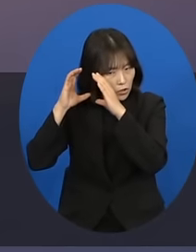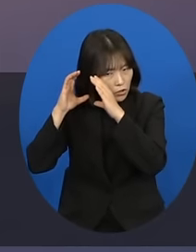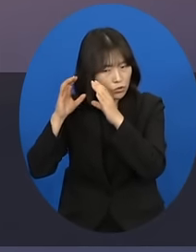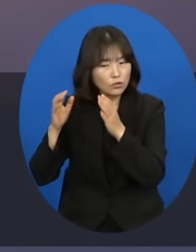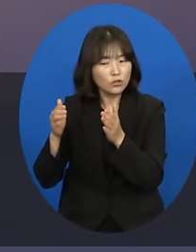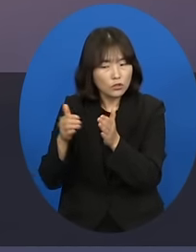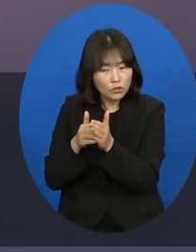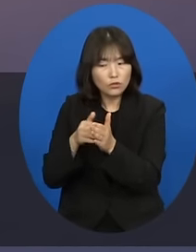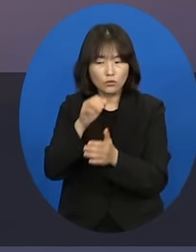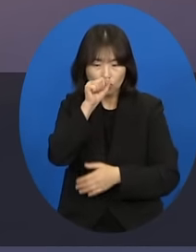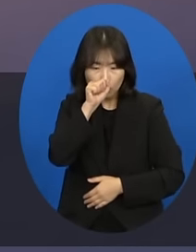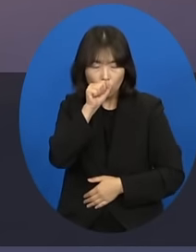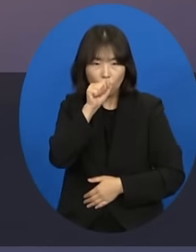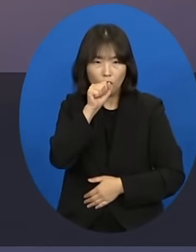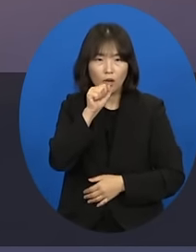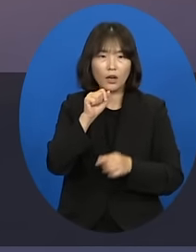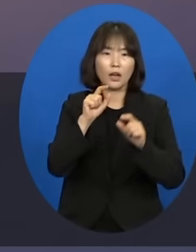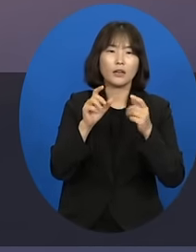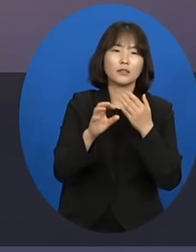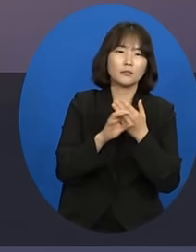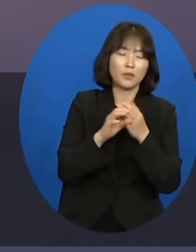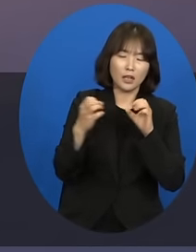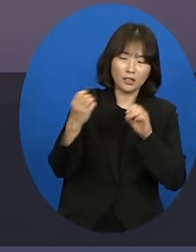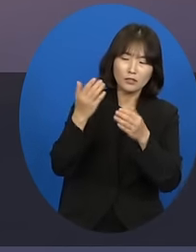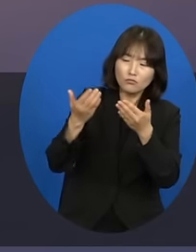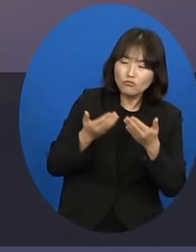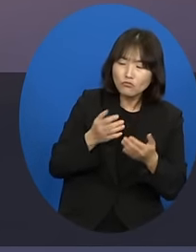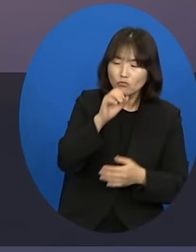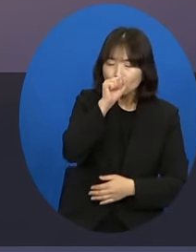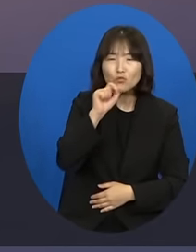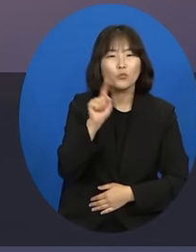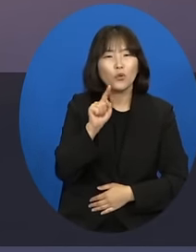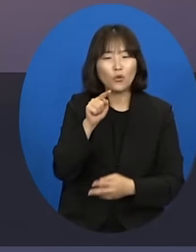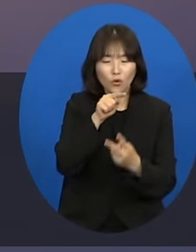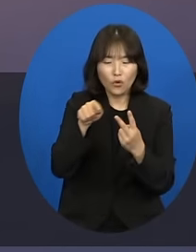좋겠습니까? 들어주셨으면 좋겠습니까?